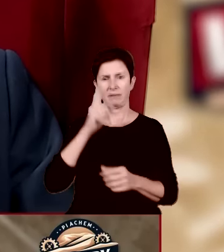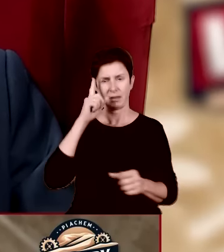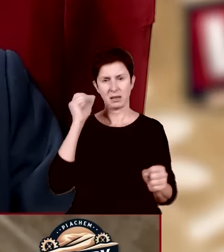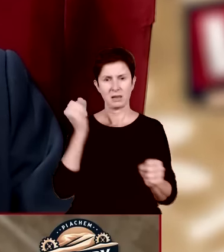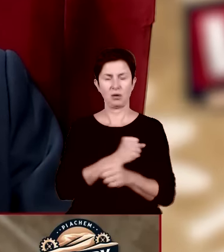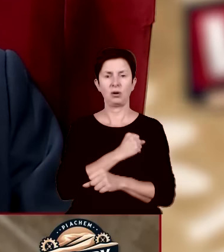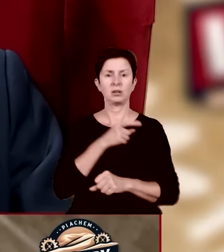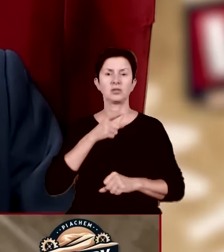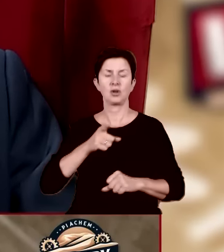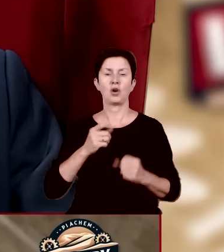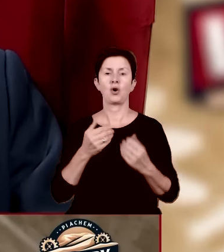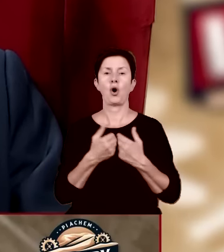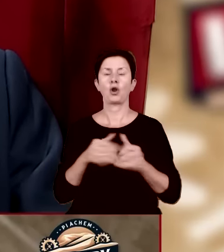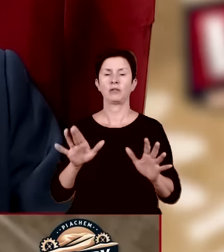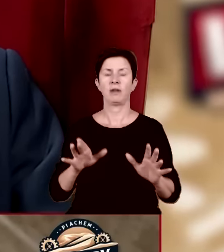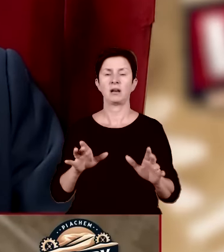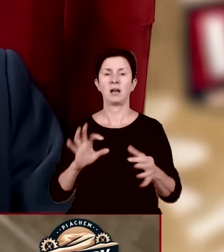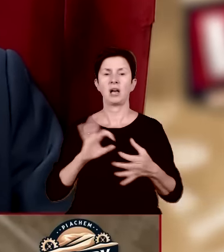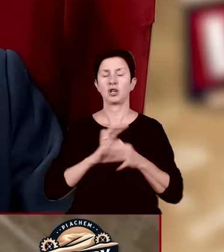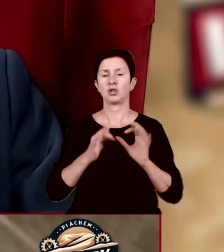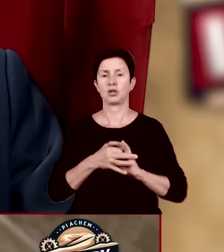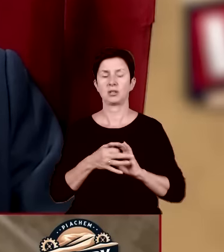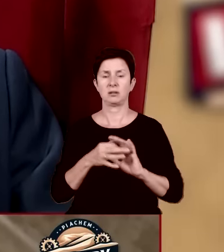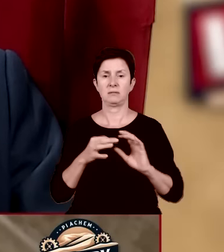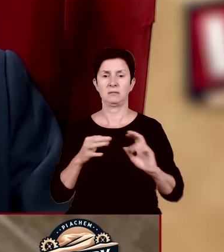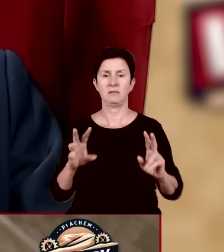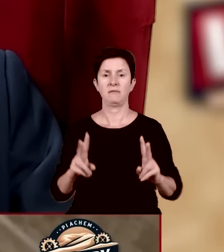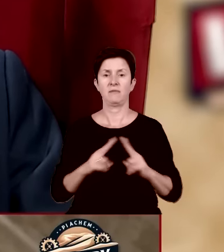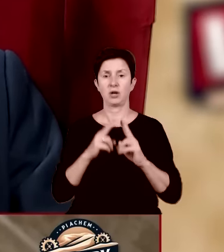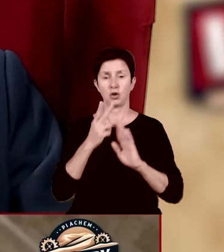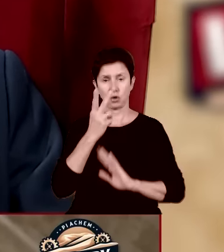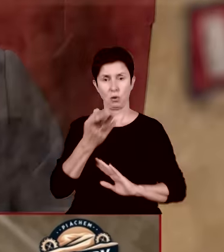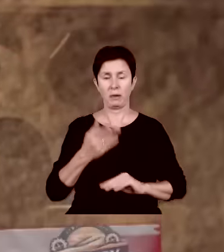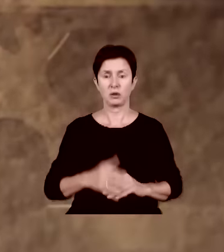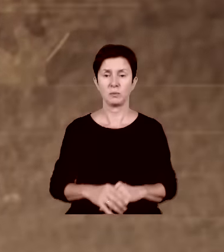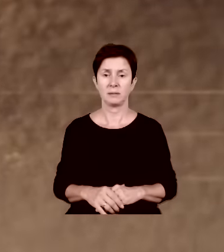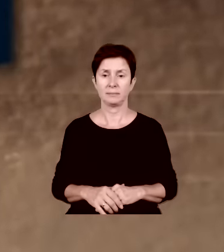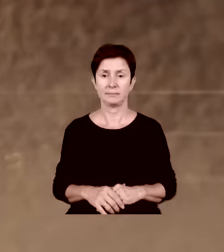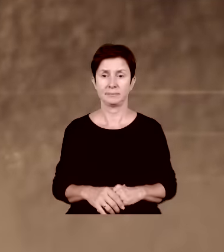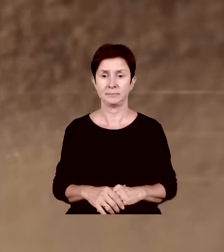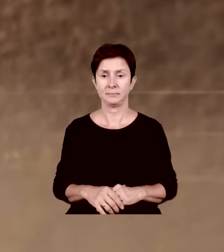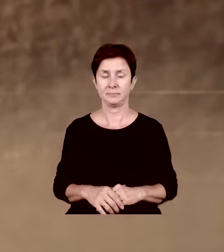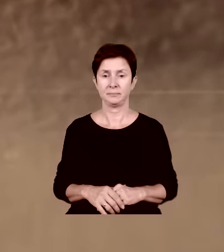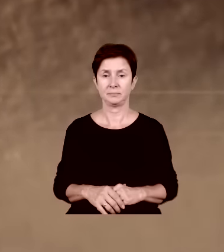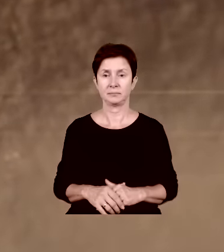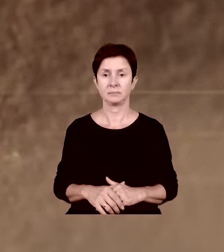otwarcia Igrzysk Olimpijskich we Francji. Zobaczmy.